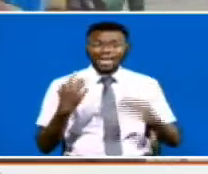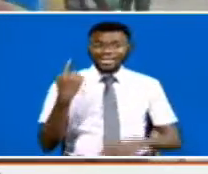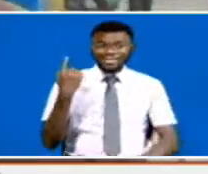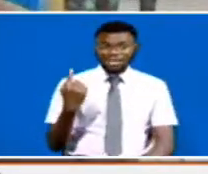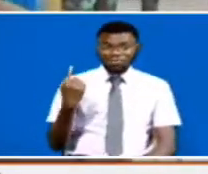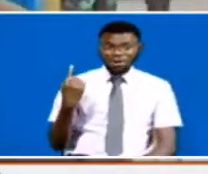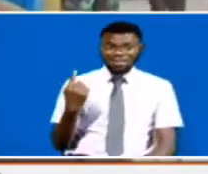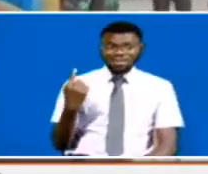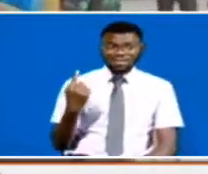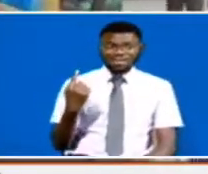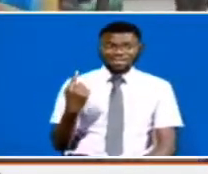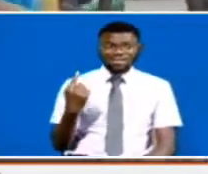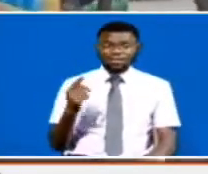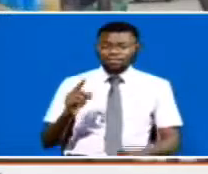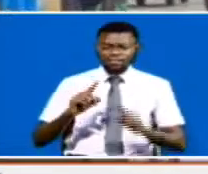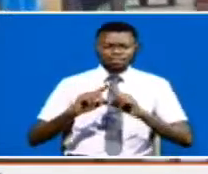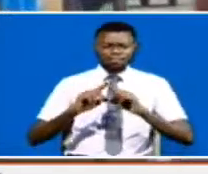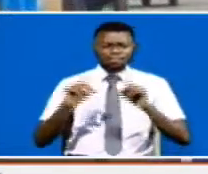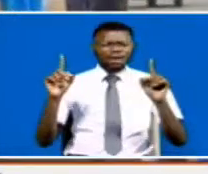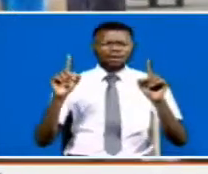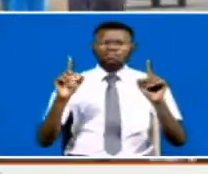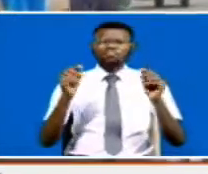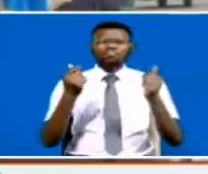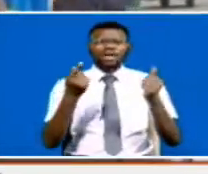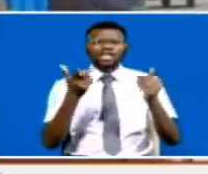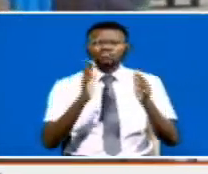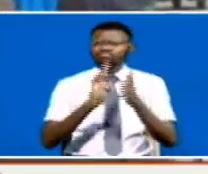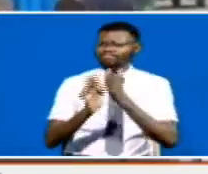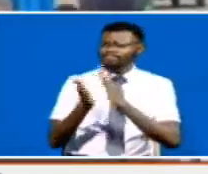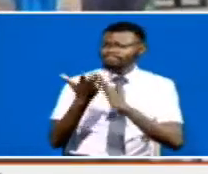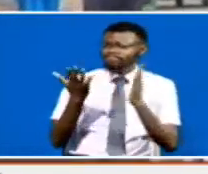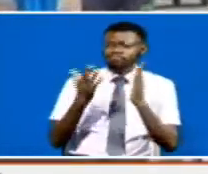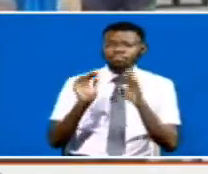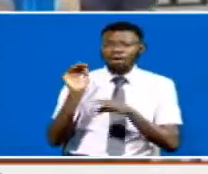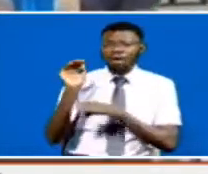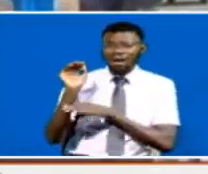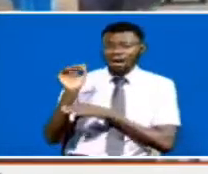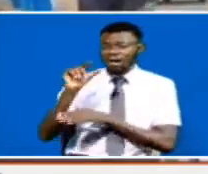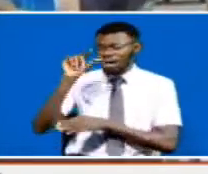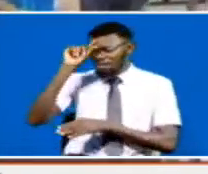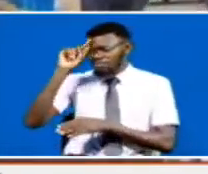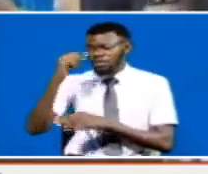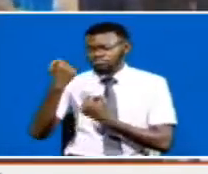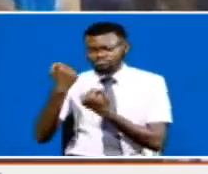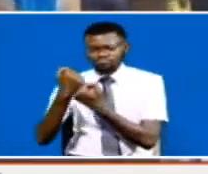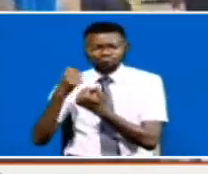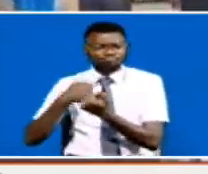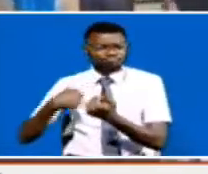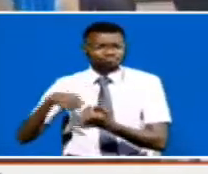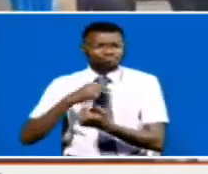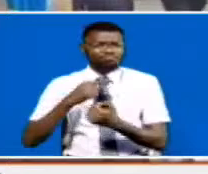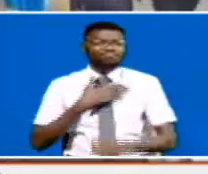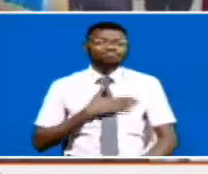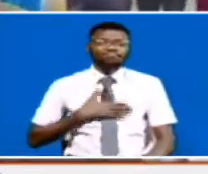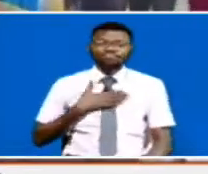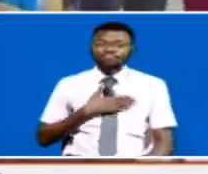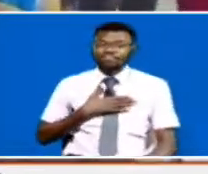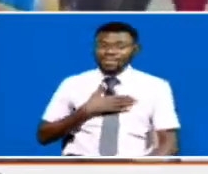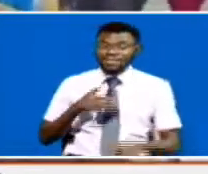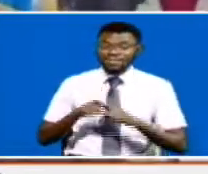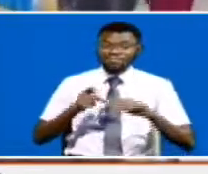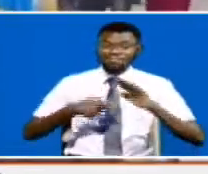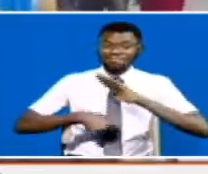hii imeanza ndio, lakini tuko vibaya, hatuna pesa. So serikali tungeomba itusaidie hapo. Kama shule ya